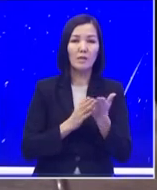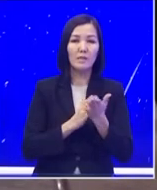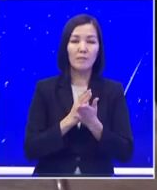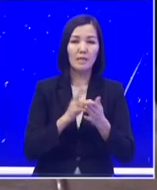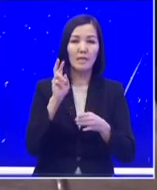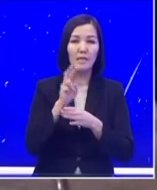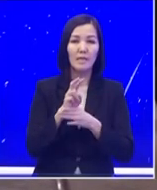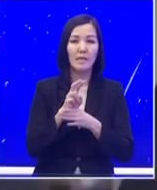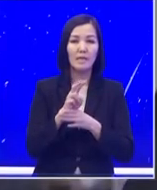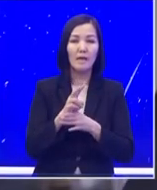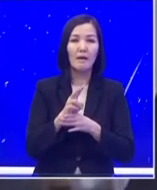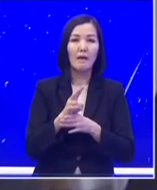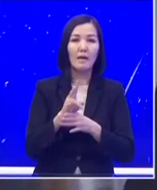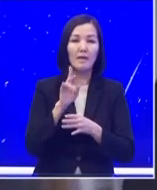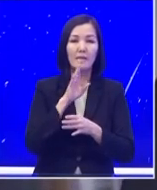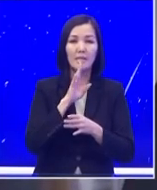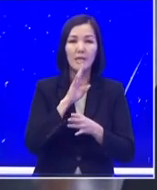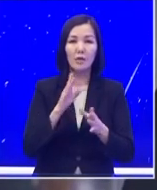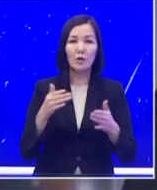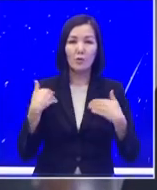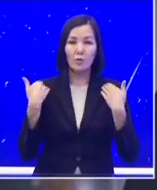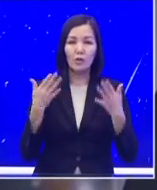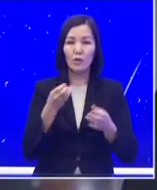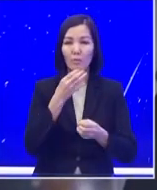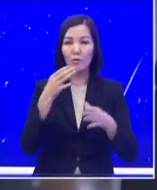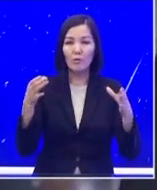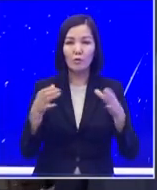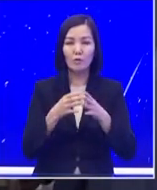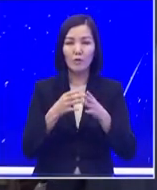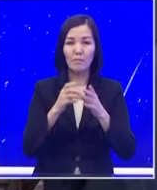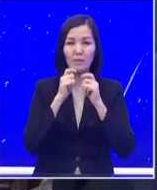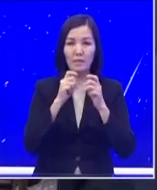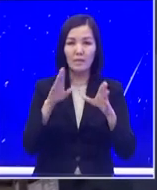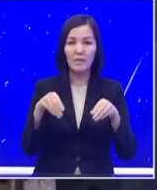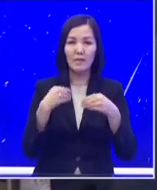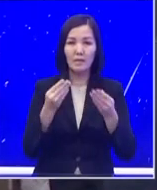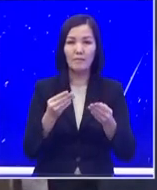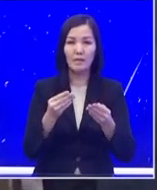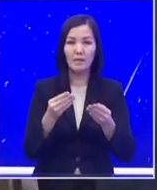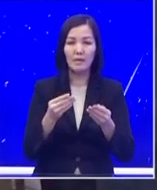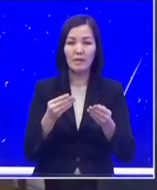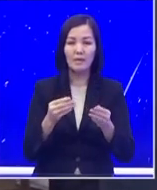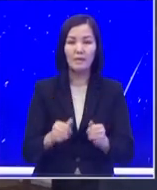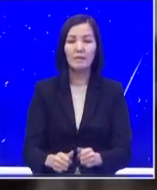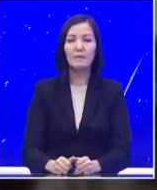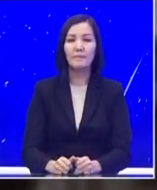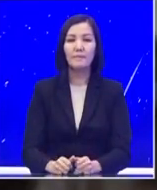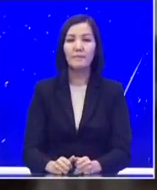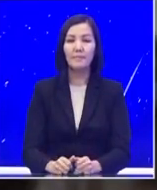келді. Ондағы нәзік жандыларды арнайы құттықтап, гүл шоқтары мен сыйлықтар табыстады. Тіпті аруларға арнап өлеңді оқыды.